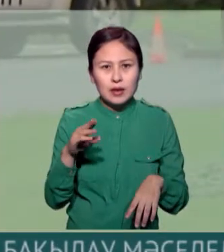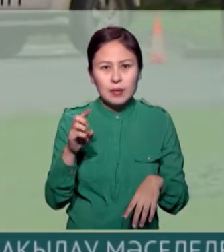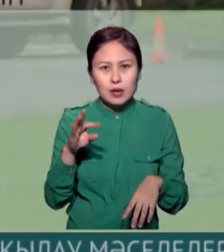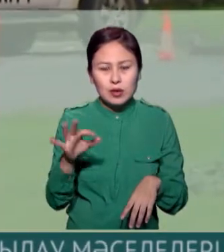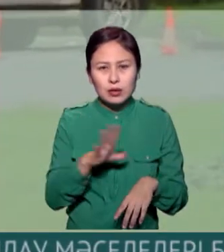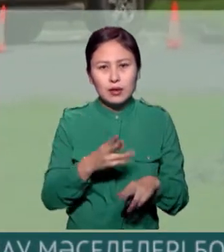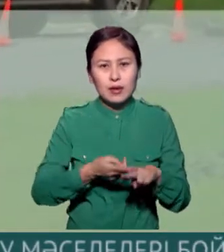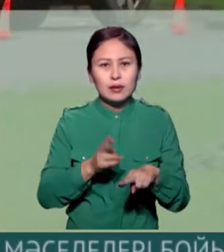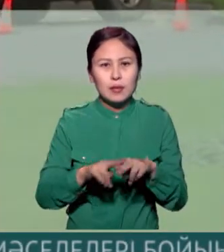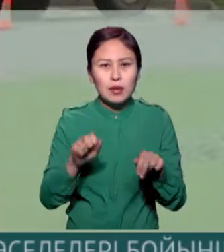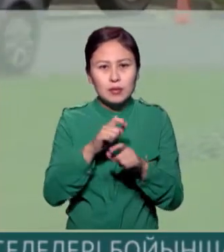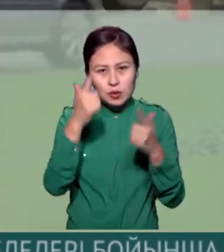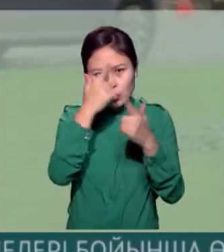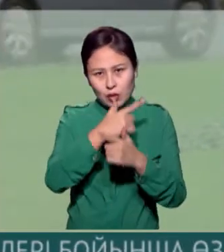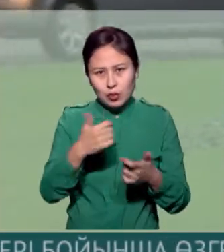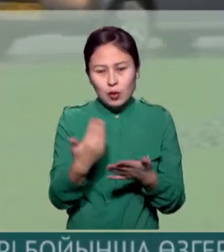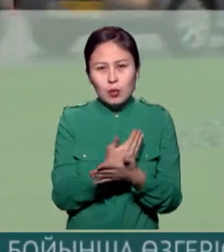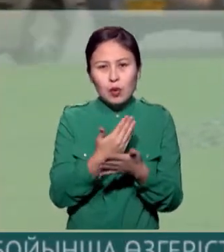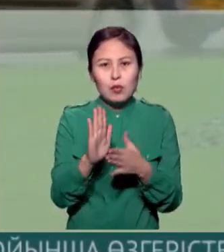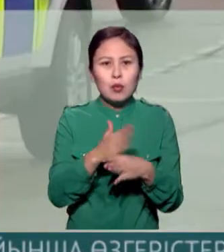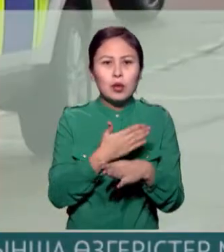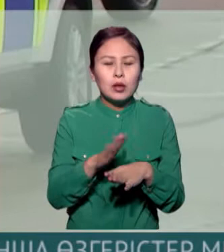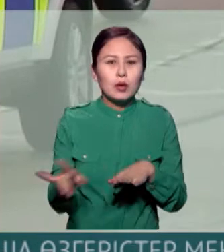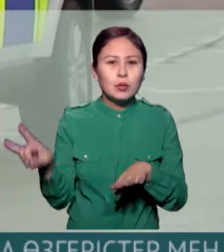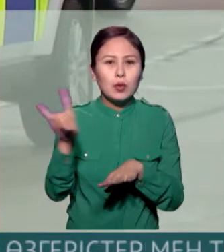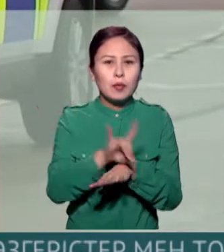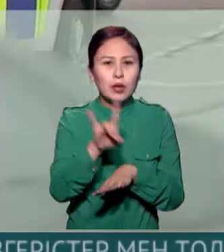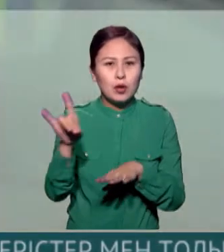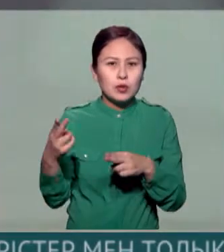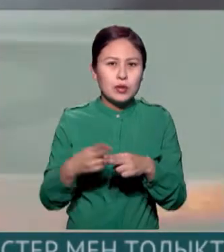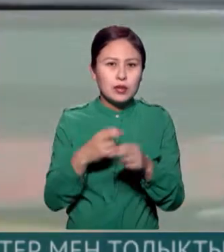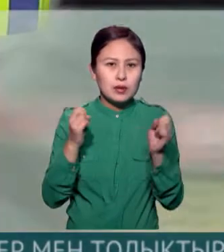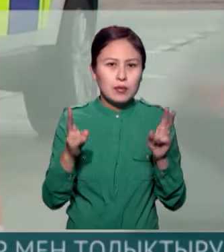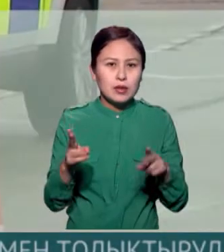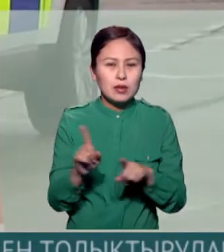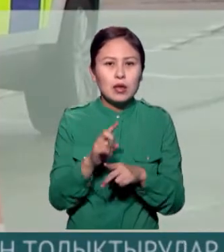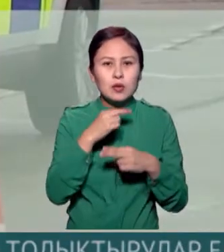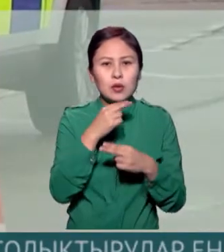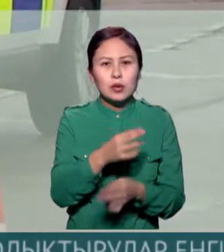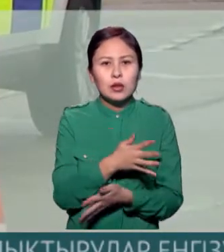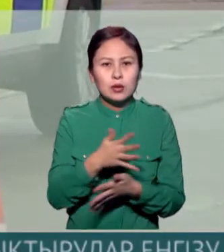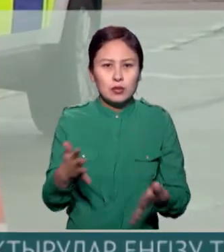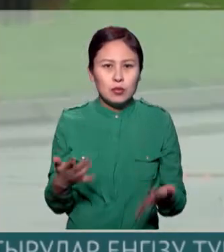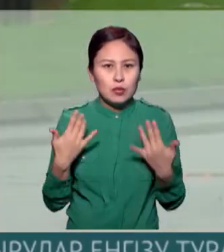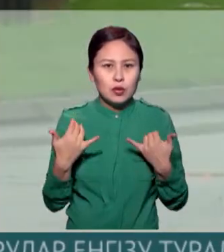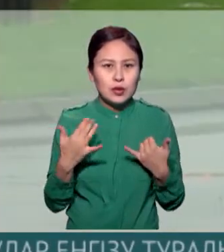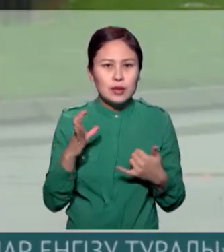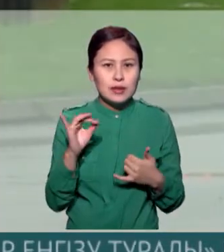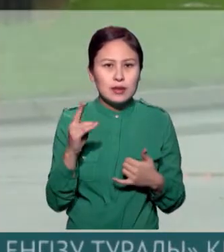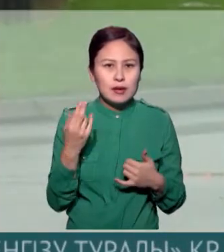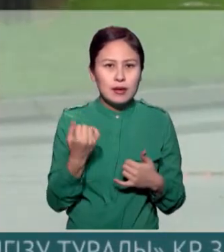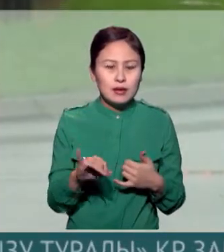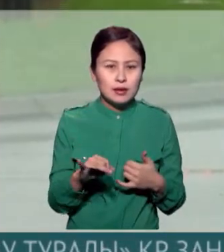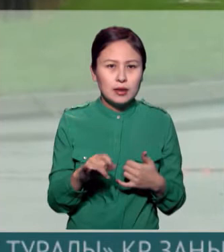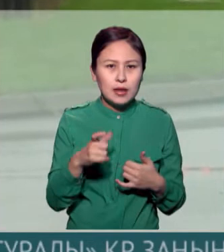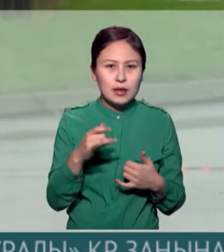Кэмеронның канцеляриясы таратқан баспасөз хабарламасында бұдан бөлек әуе тасымалының қауіпсіздігіне баса назар аударылатындығы айтылған.